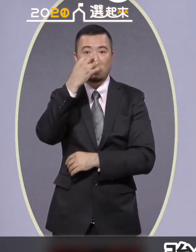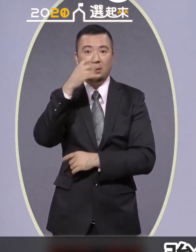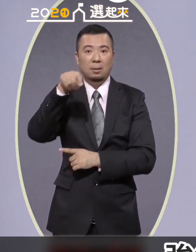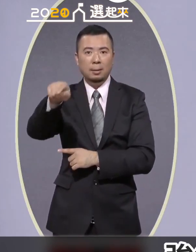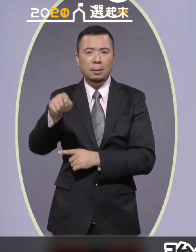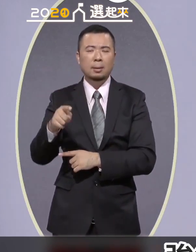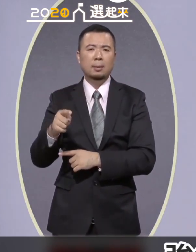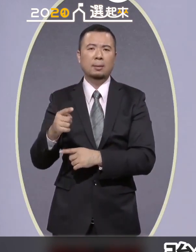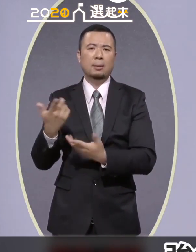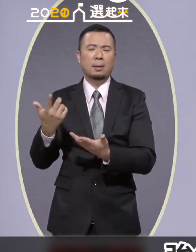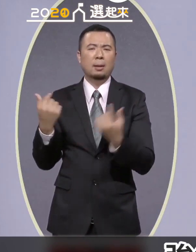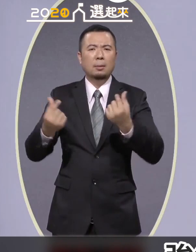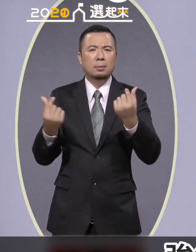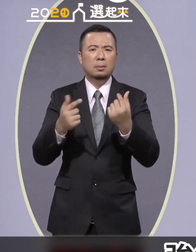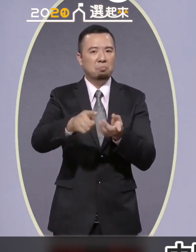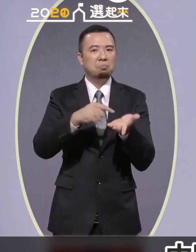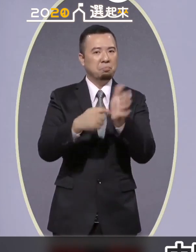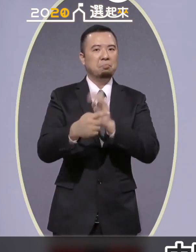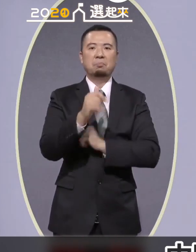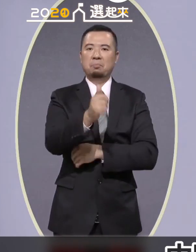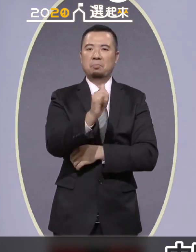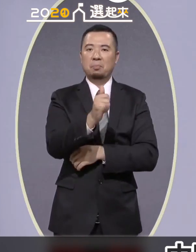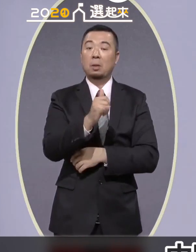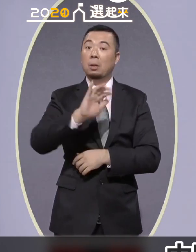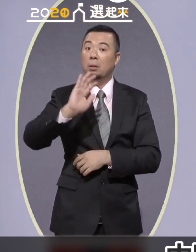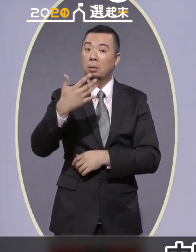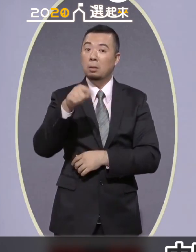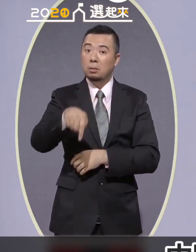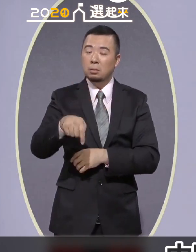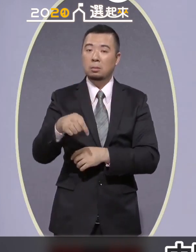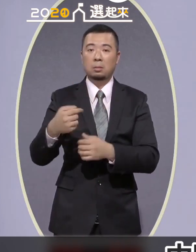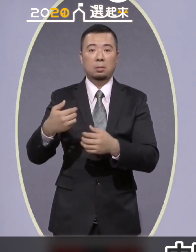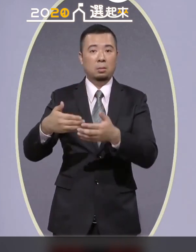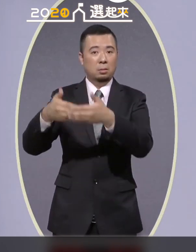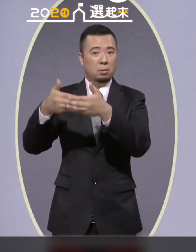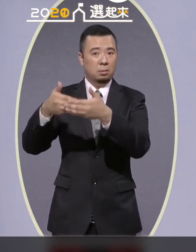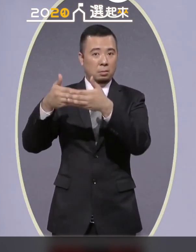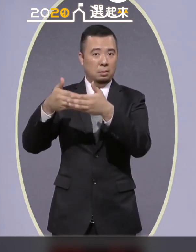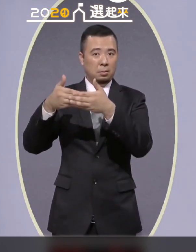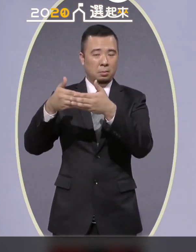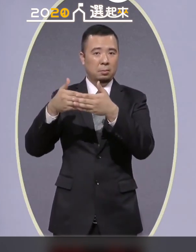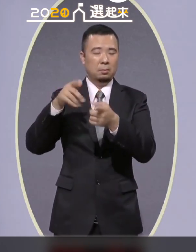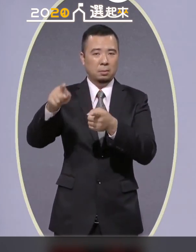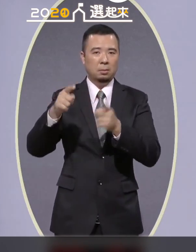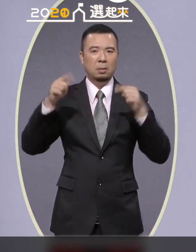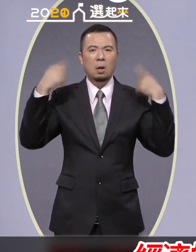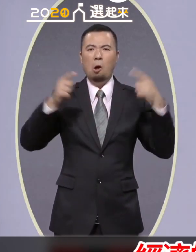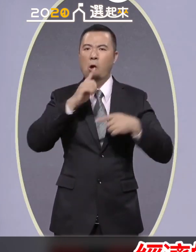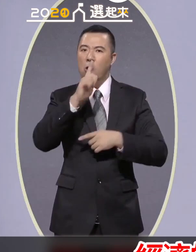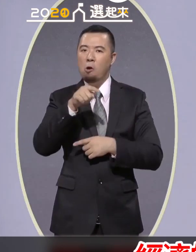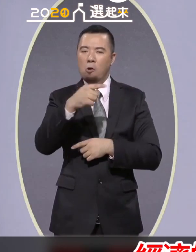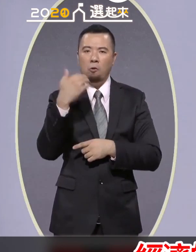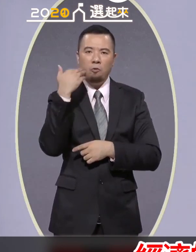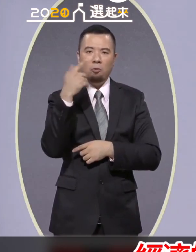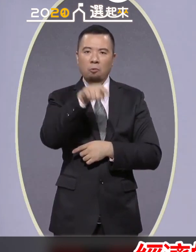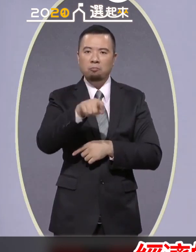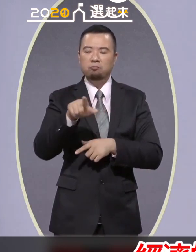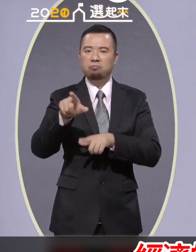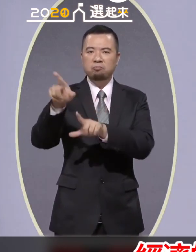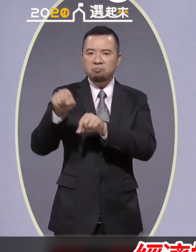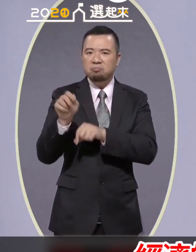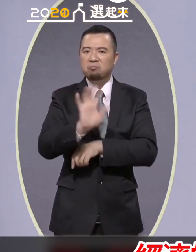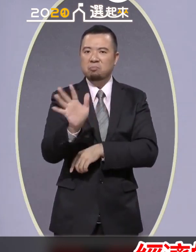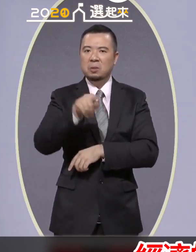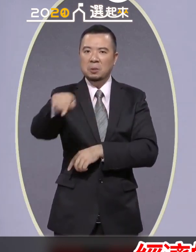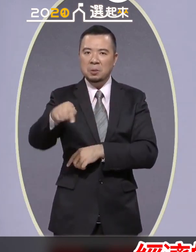化了一国两制的氛围。中国对台湾持续的进行武力的威胁，经济的吸纳，还有